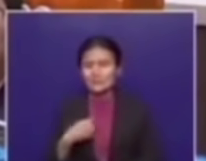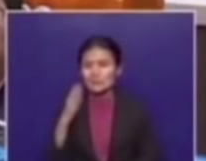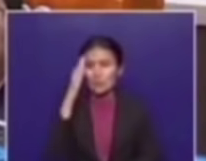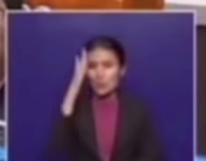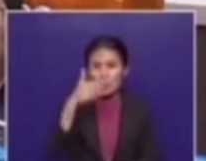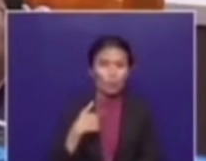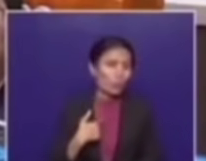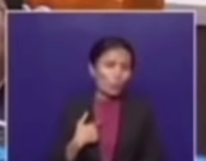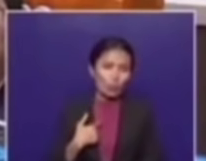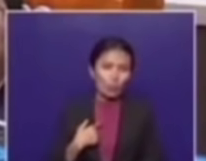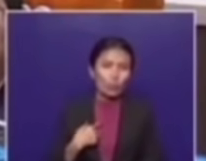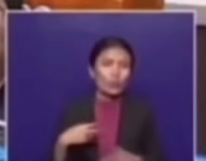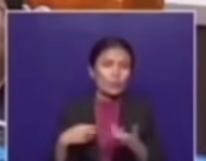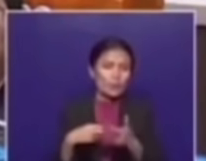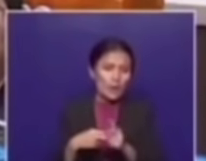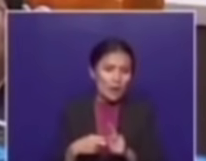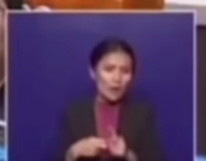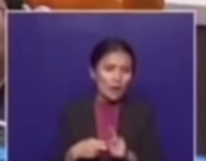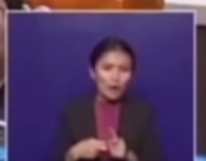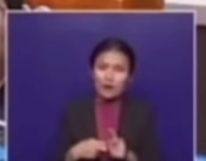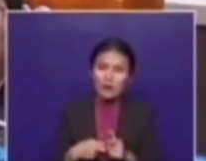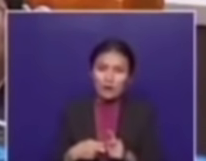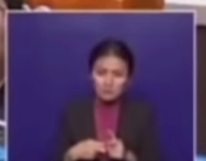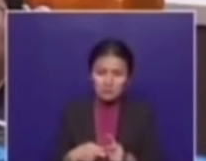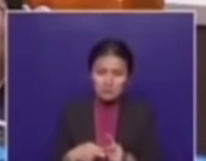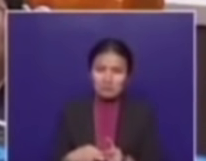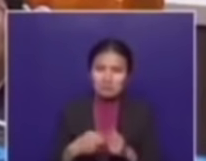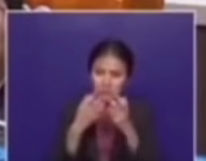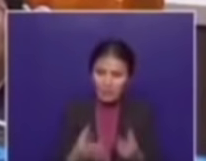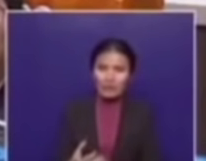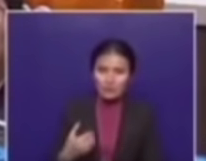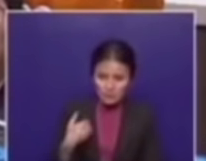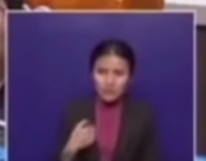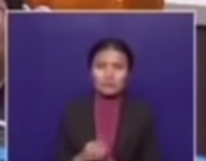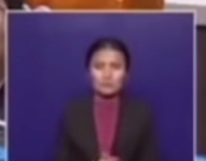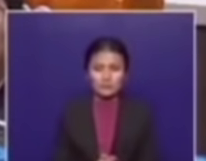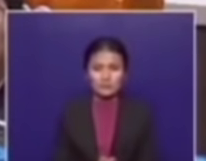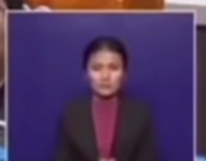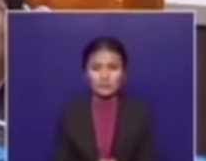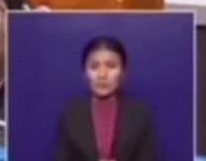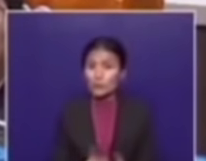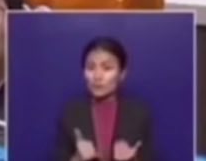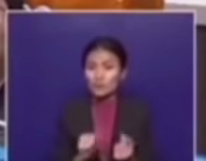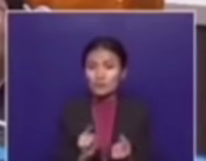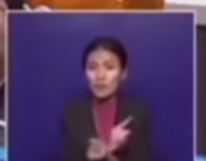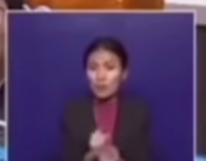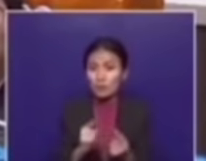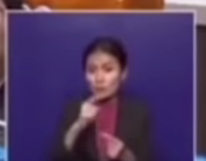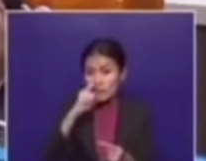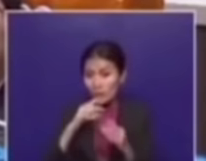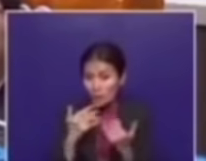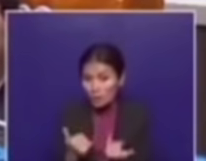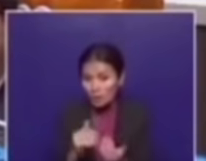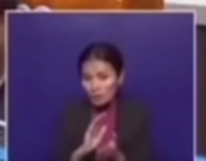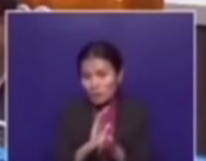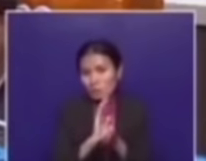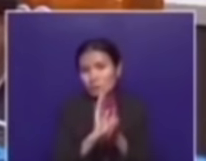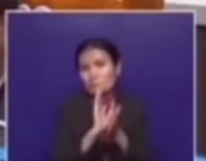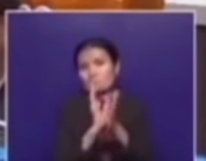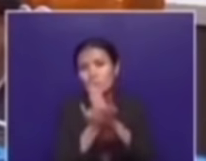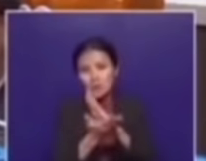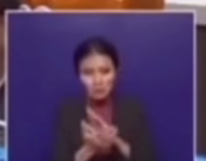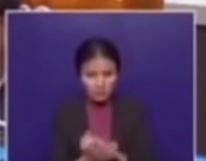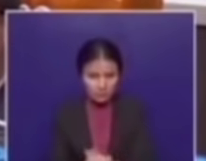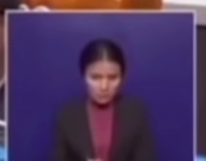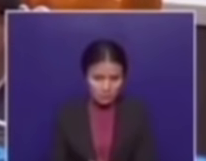รมพวกเราต้องเข้าใจและยอมรับเสียก่อนครับว่าตอนนี้สังคมไทยเปลี่ยนไปแล้วโลกใบเก่าที่ห